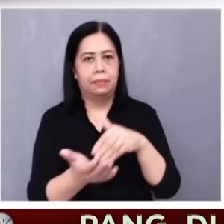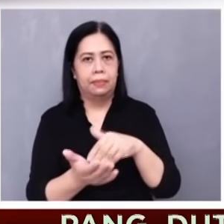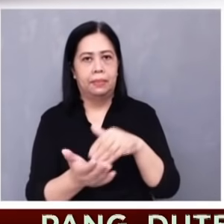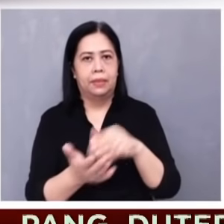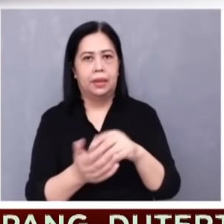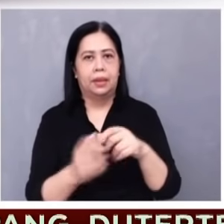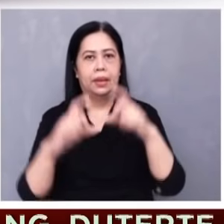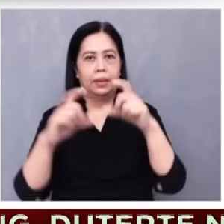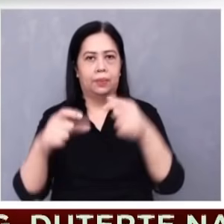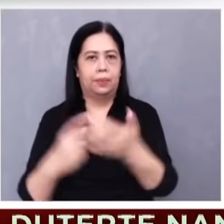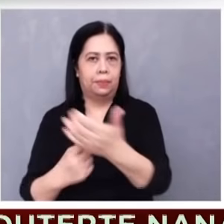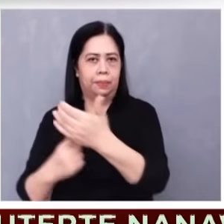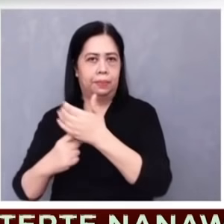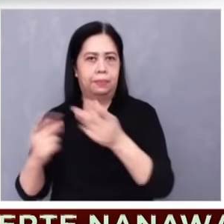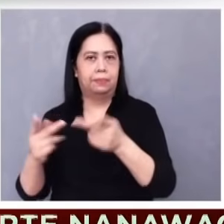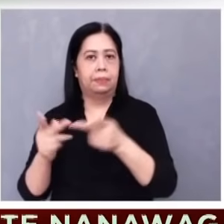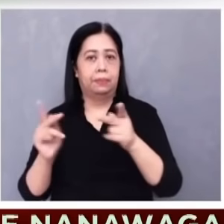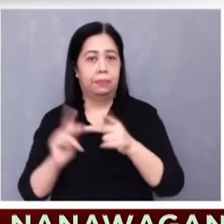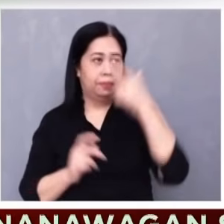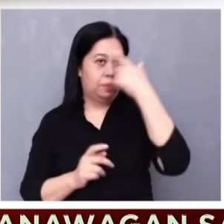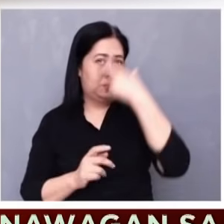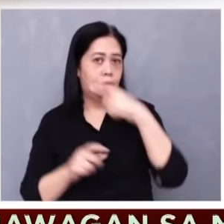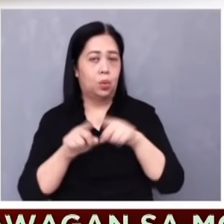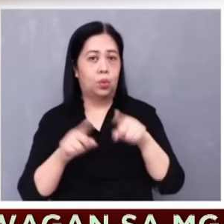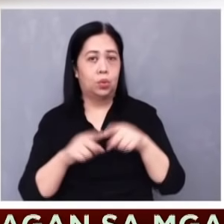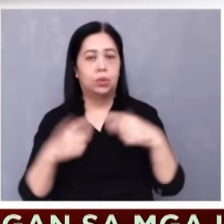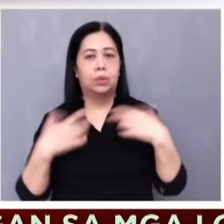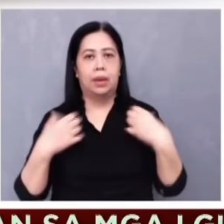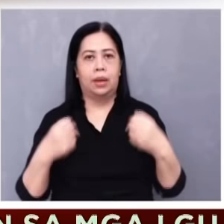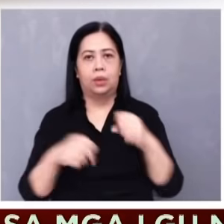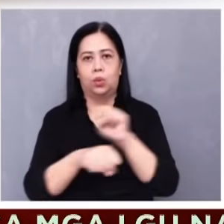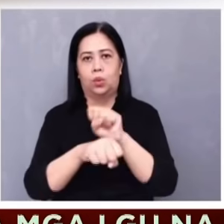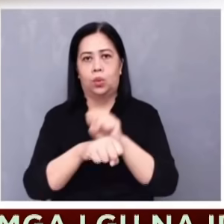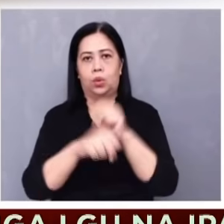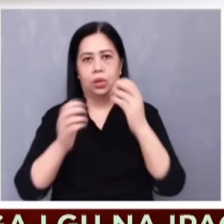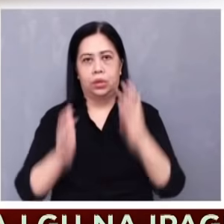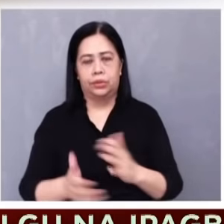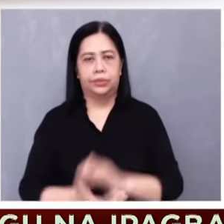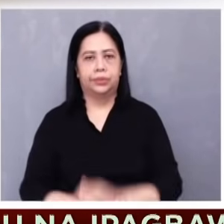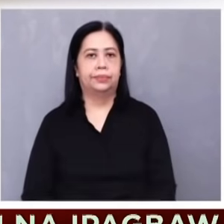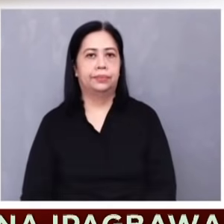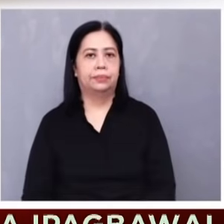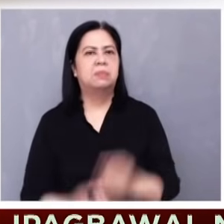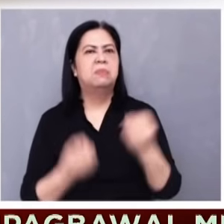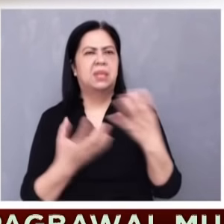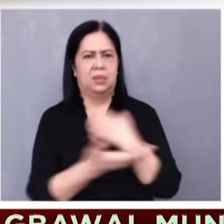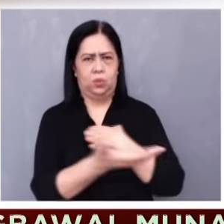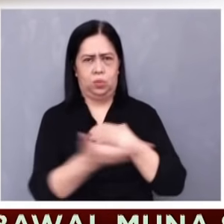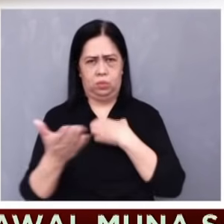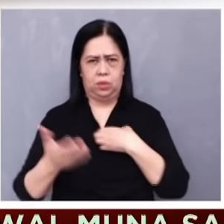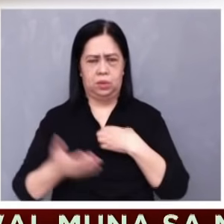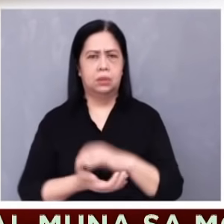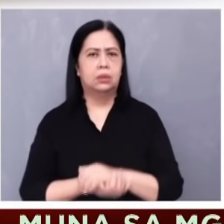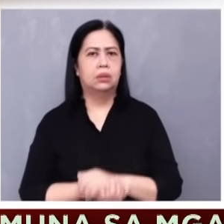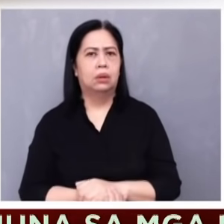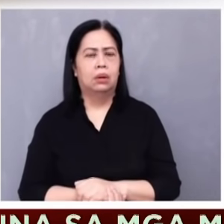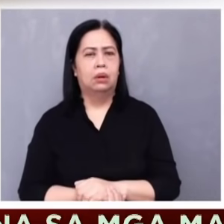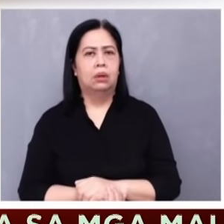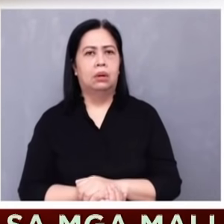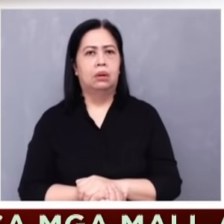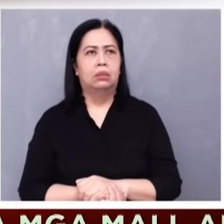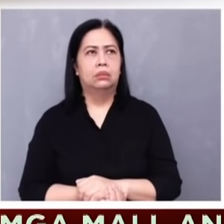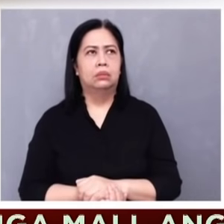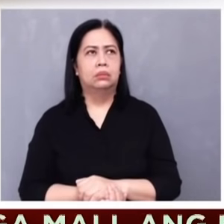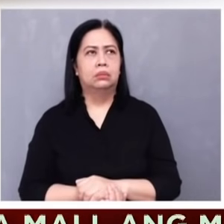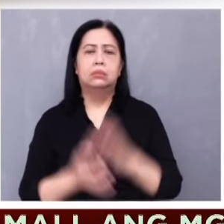facilities. Isusuot din ito ng health workers. Maraming nagre-reklamo. Ang decision